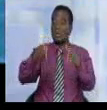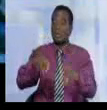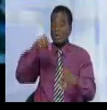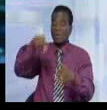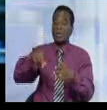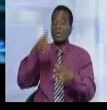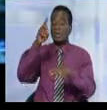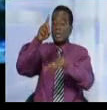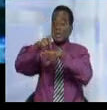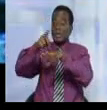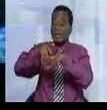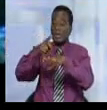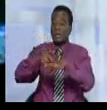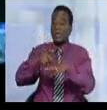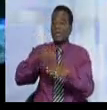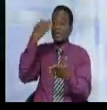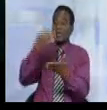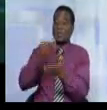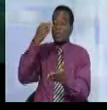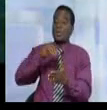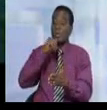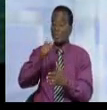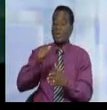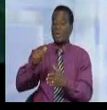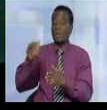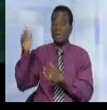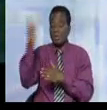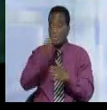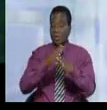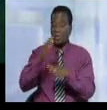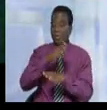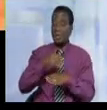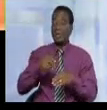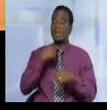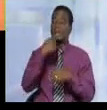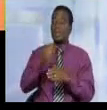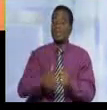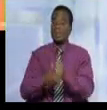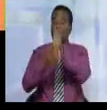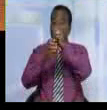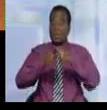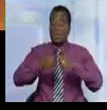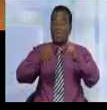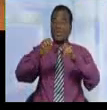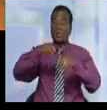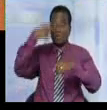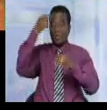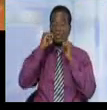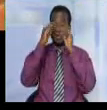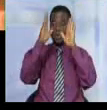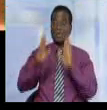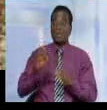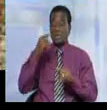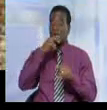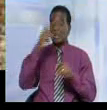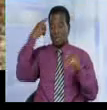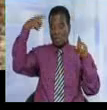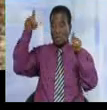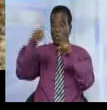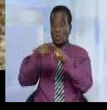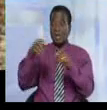ces pierres précieuses ne financent pas des conflits a exprimé son soutien aux efforts du gouvernement ivoirien pour se conformer aux exigences